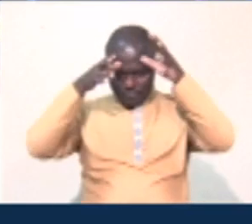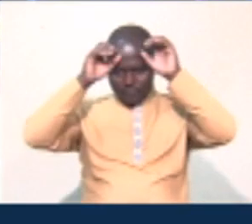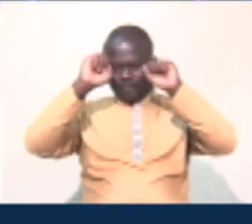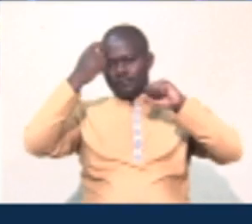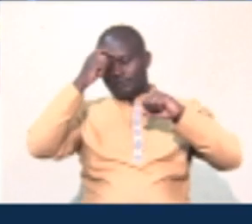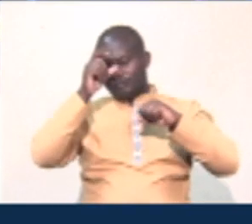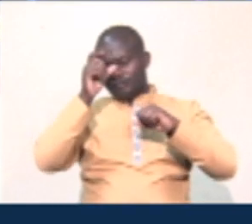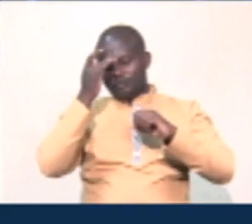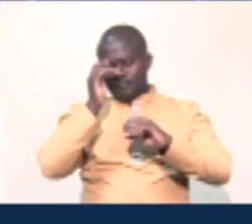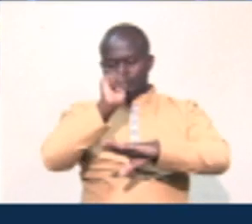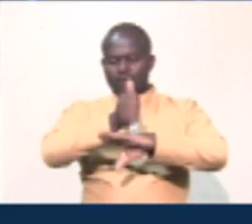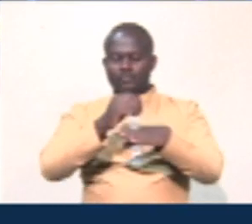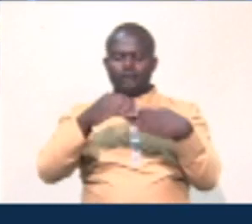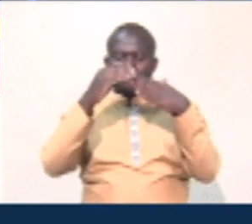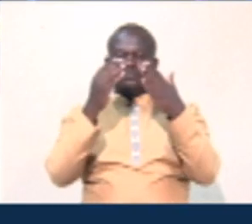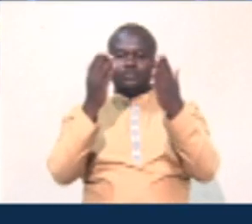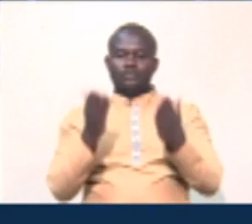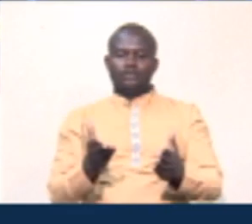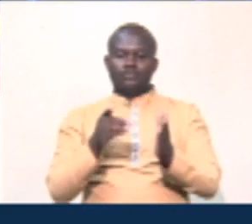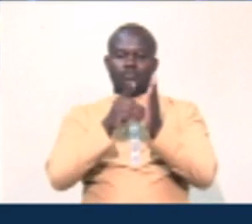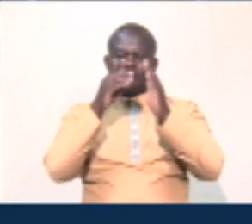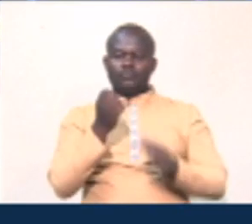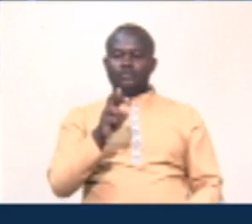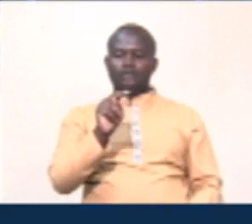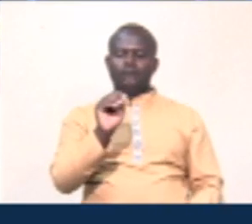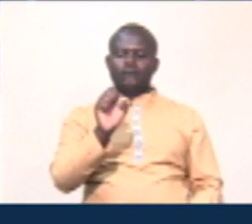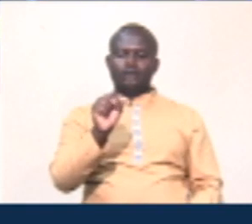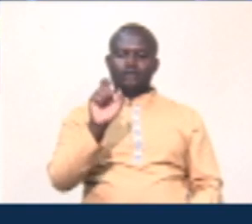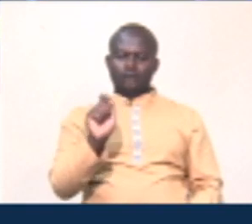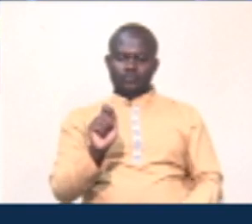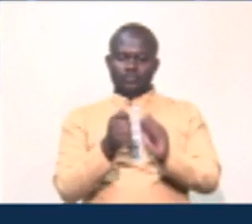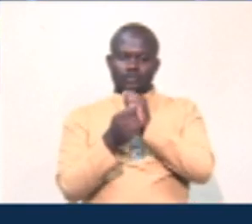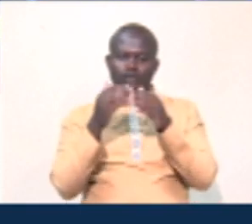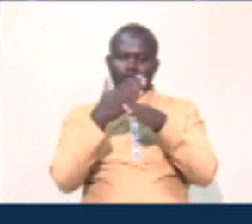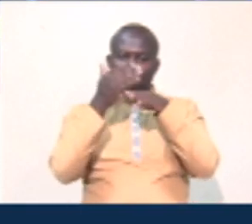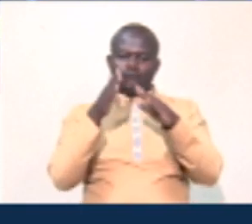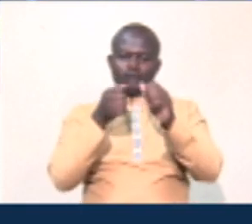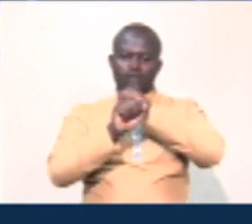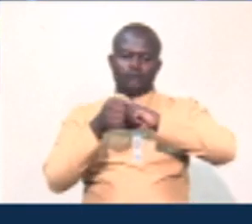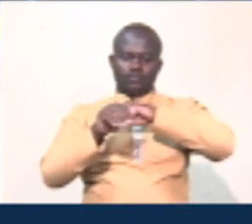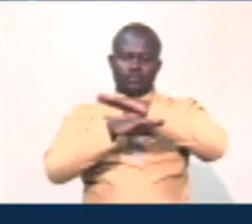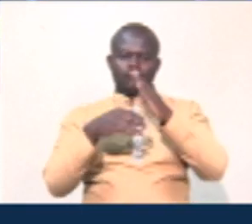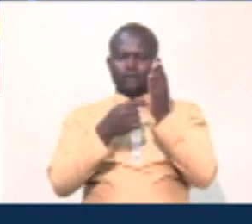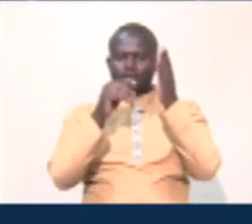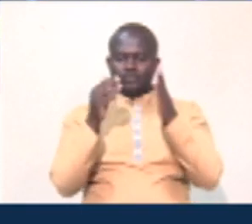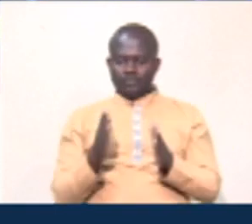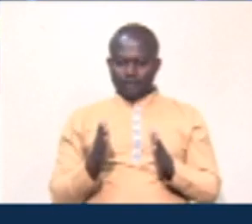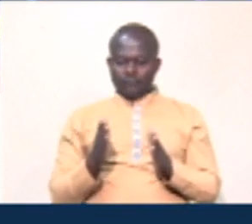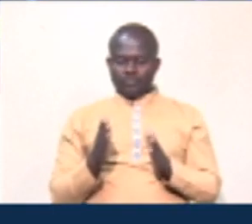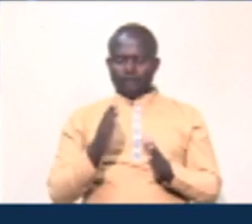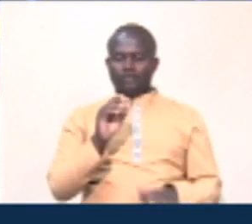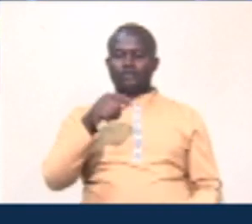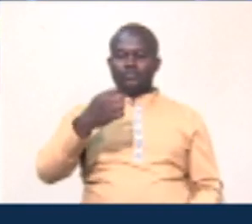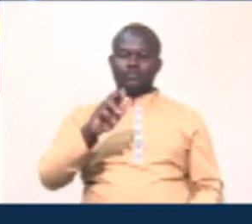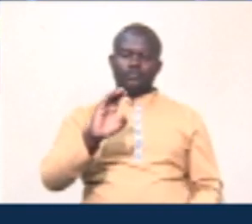Repubulika yashyizeho abayobozi ku buryo bukurikira: Dr. Ernest Nsabimana yagizwe Minisitiri w'Ibikorwa Remezo, Engineer Patricia